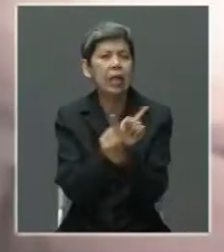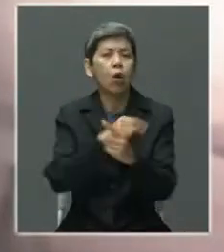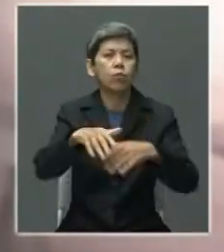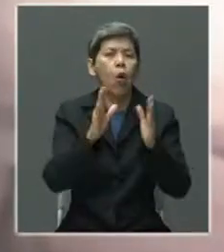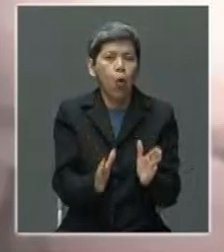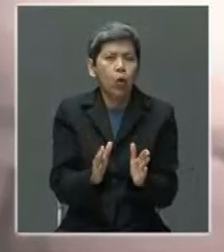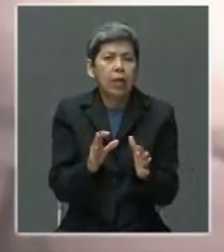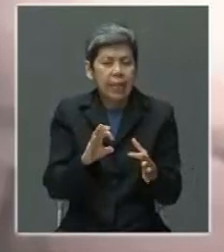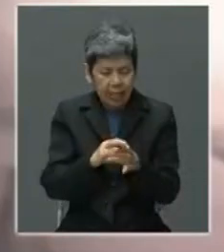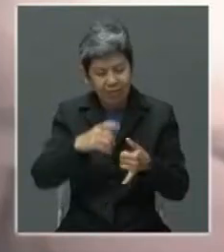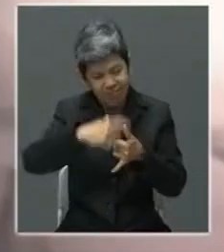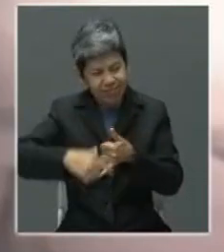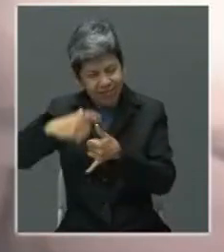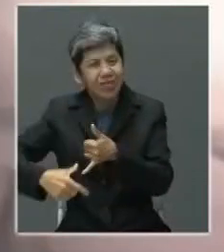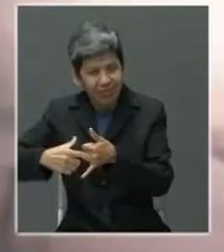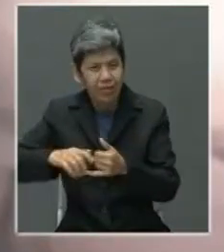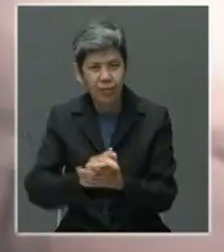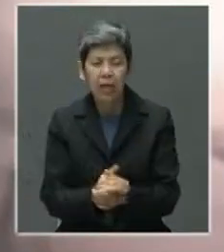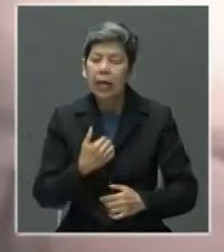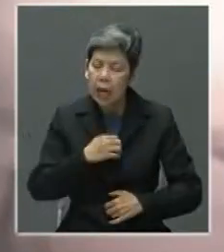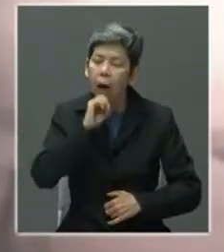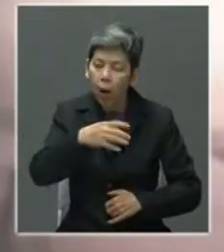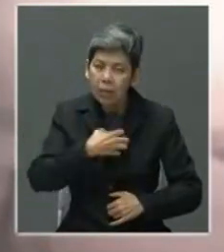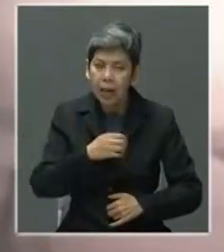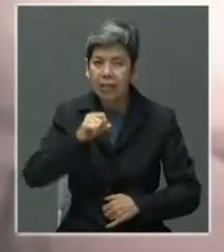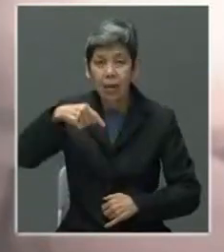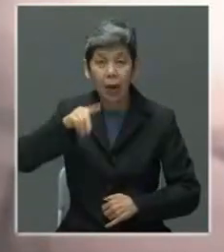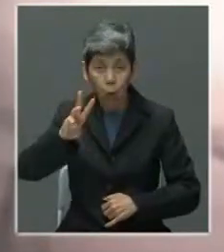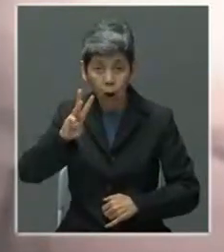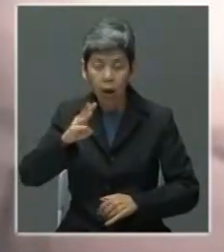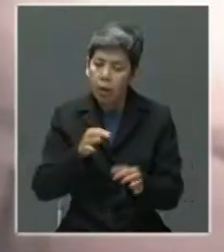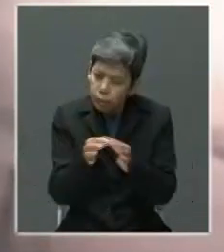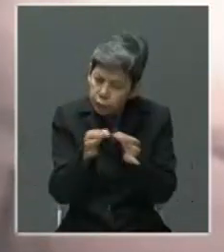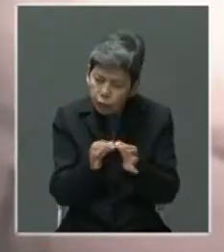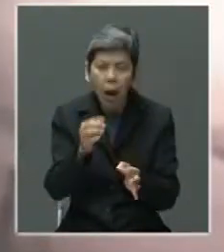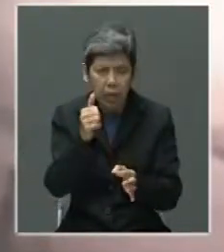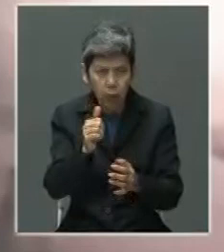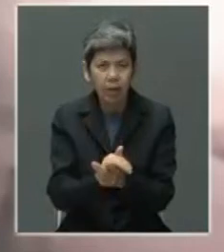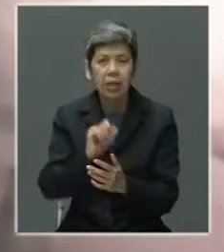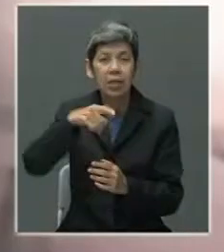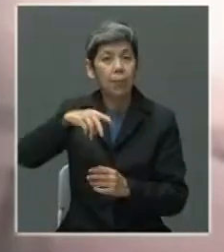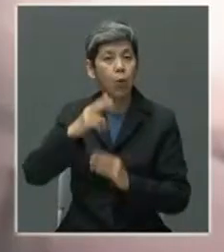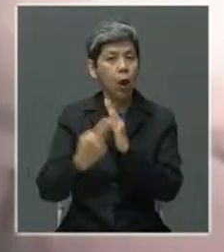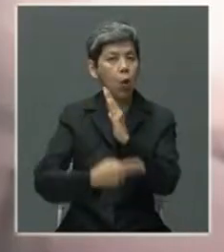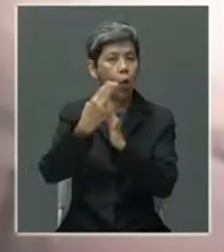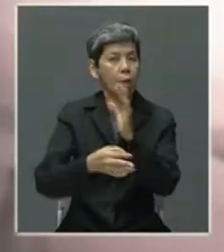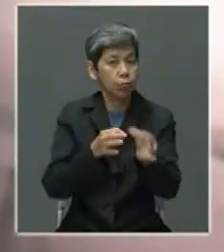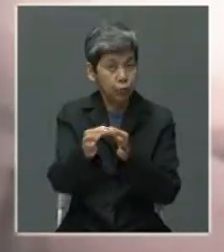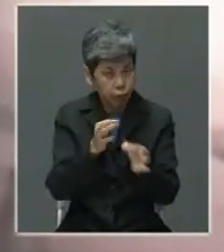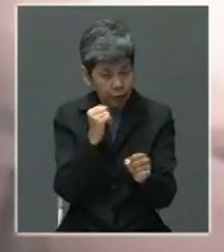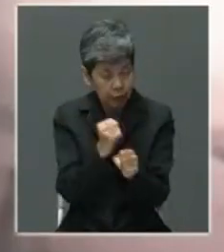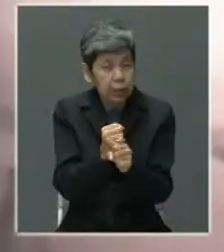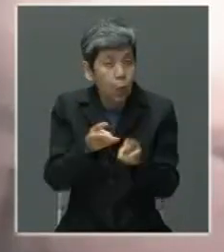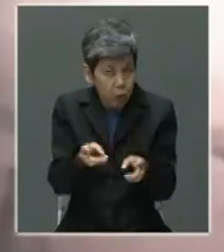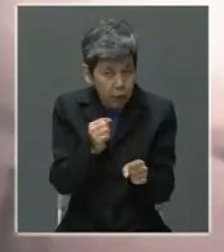คคลที่เป็นตัวละครเกิดขึ้นมาใหม่ๆนะฮะก็แค่อยากจะให้ศรีพันวานั้นได้อธิบายเพิ่มเติมซึ่งศรีพันวาจะอธิบายเพิ่มเติมหรือดำเนินการอย่าง